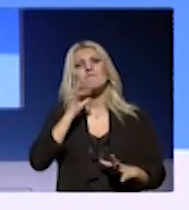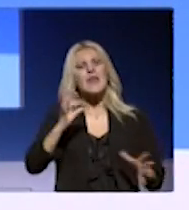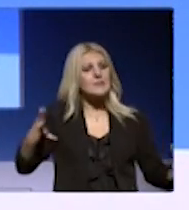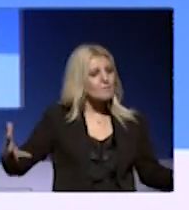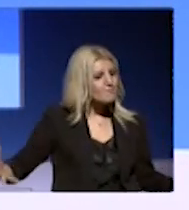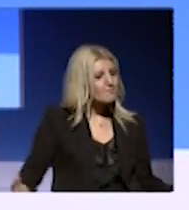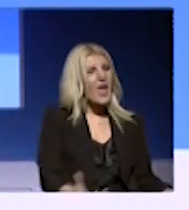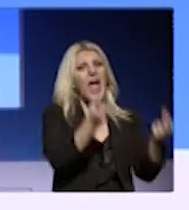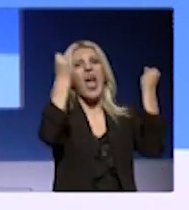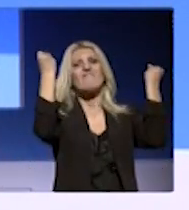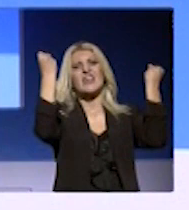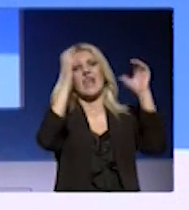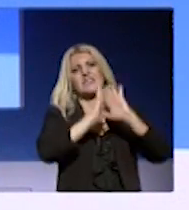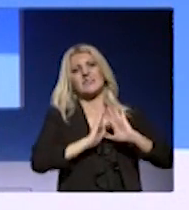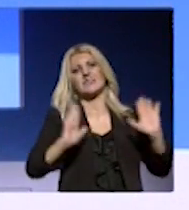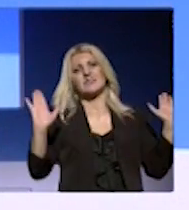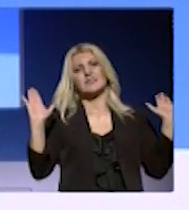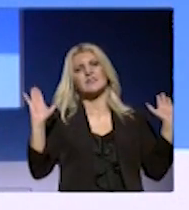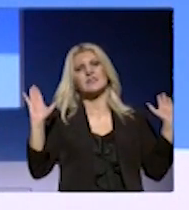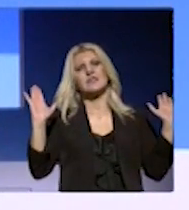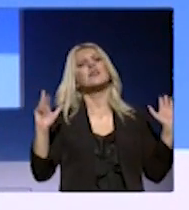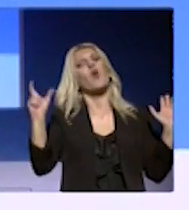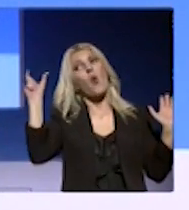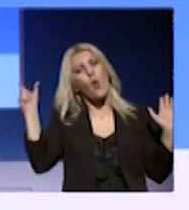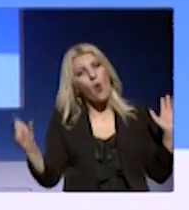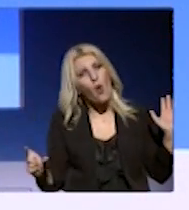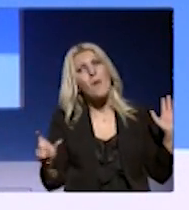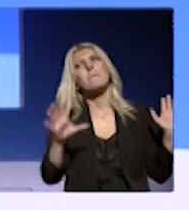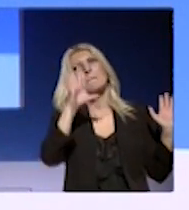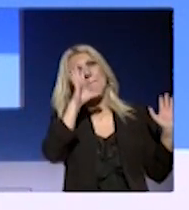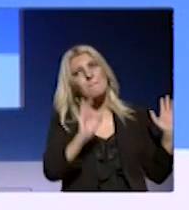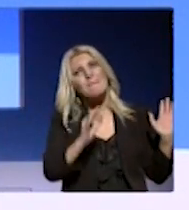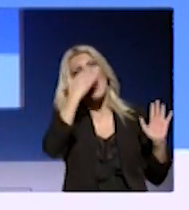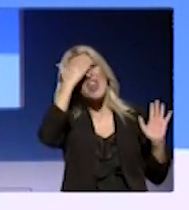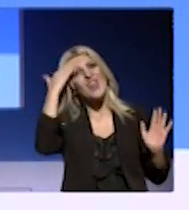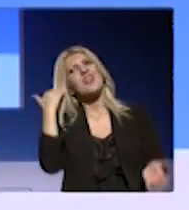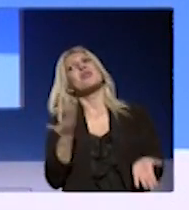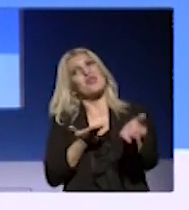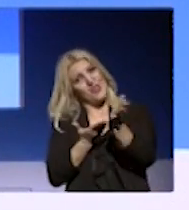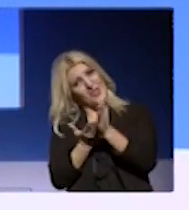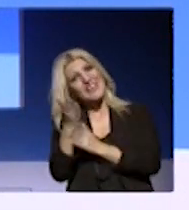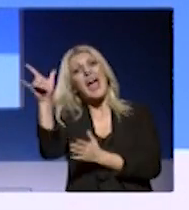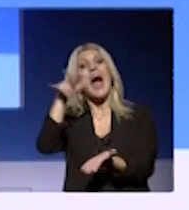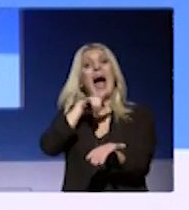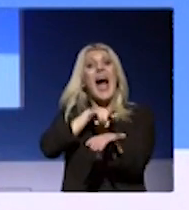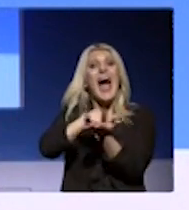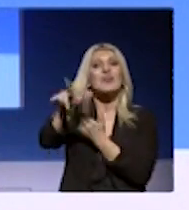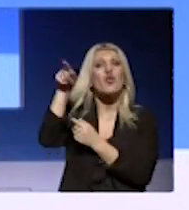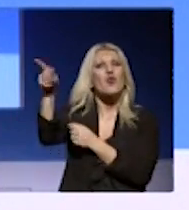ευεργέτης και δικαίως το αεροδρόμιο της Καλαμάτας φέρει το όνομά του, διότι